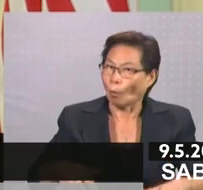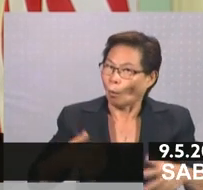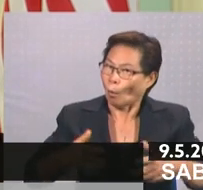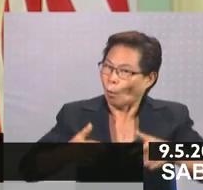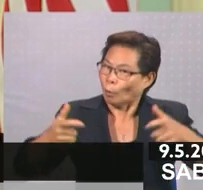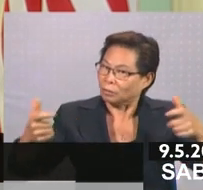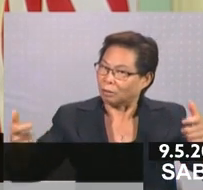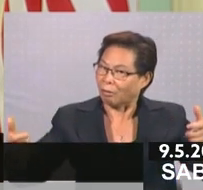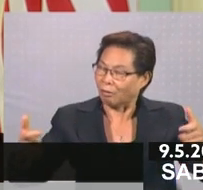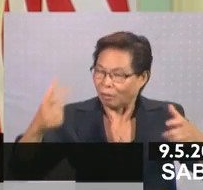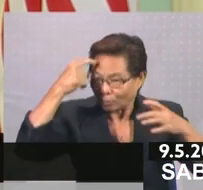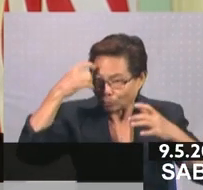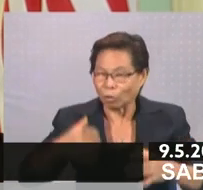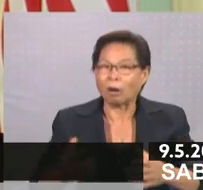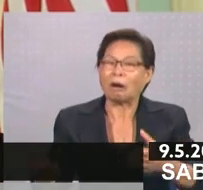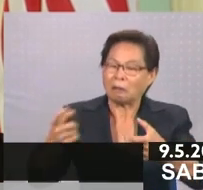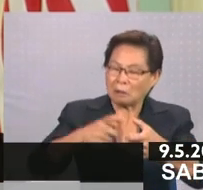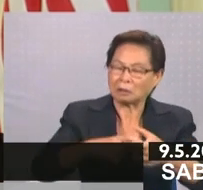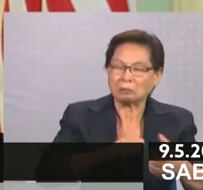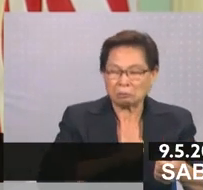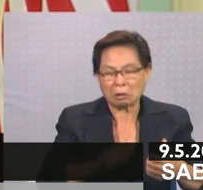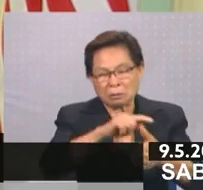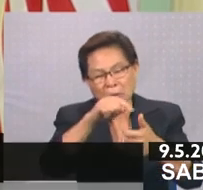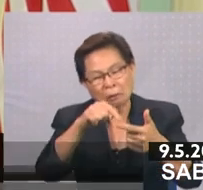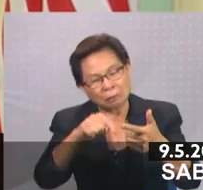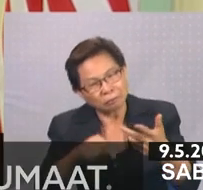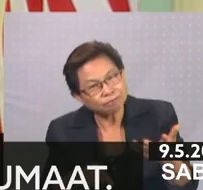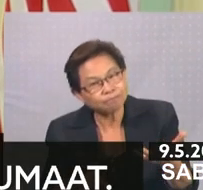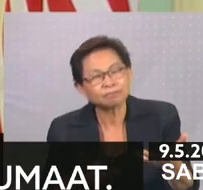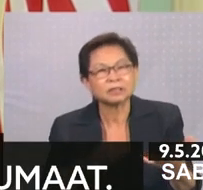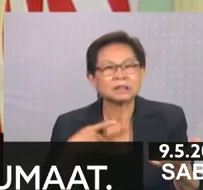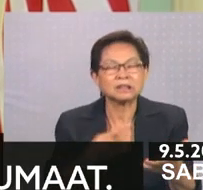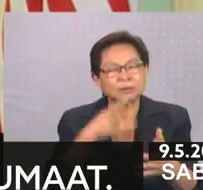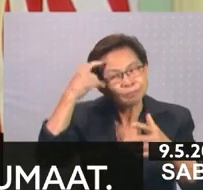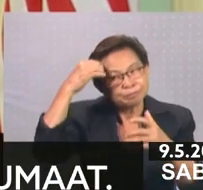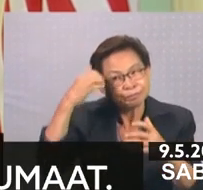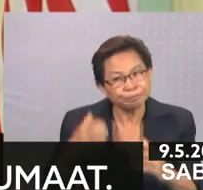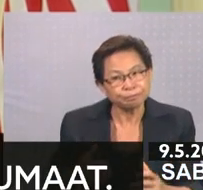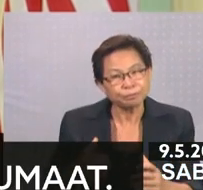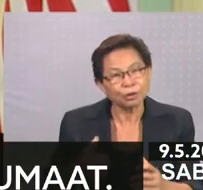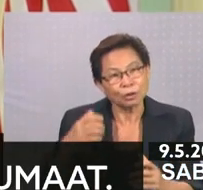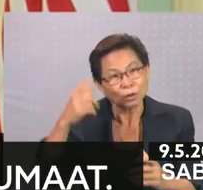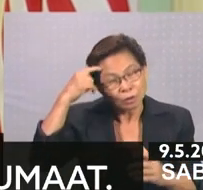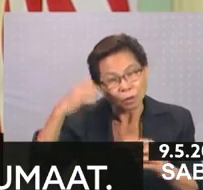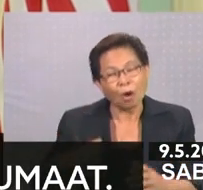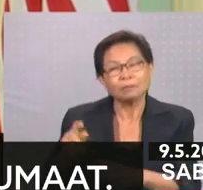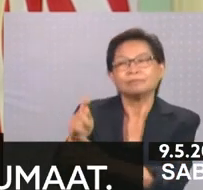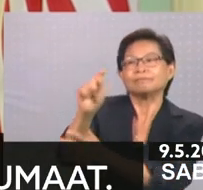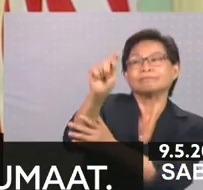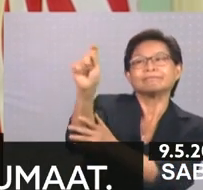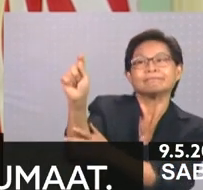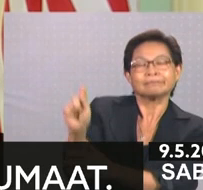melibatkan Bakrie sugamo dan sebagainya jadi kita membuat keputusan untuk merujuk